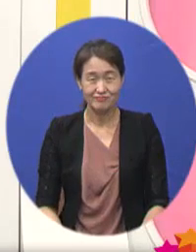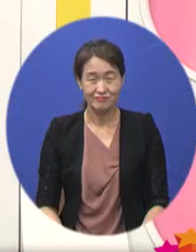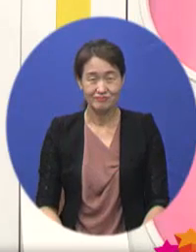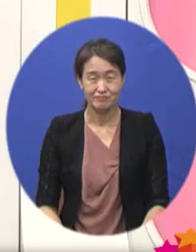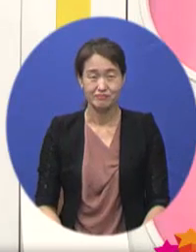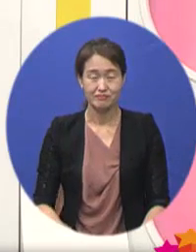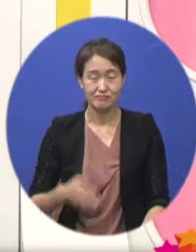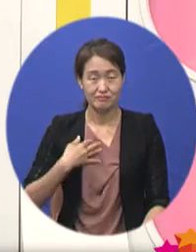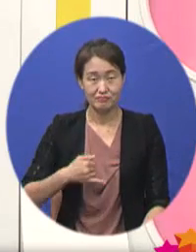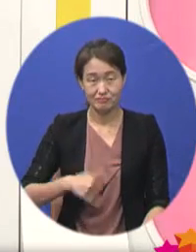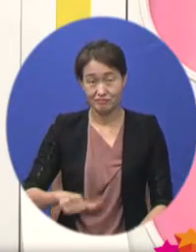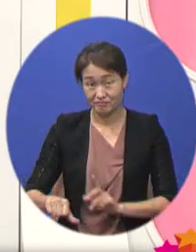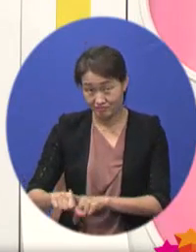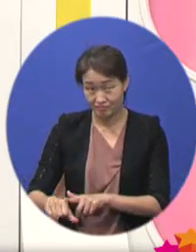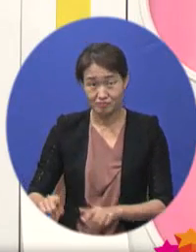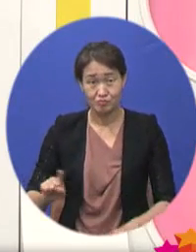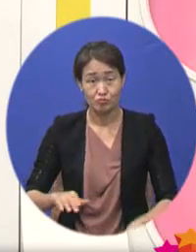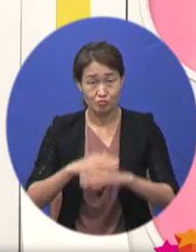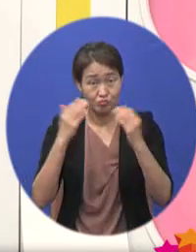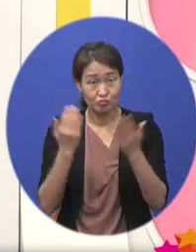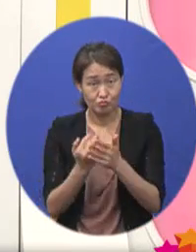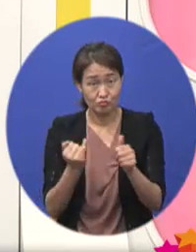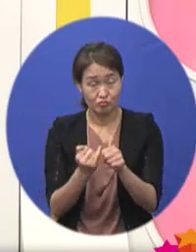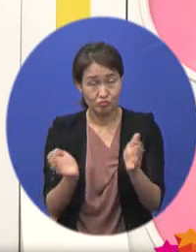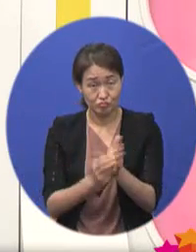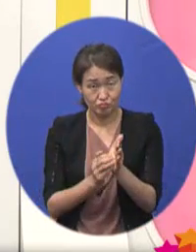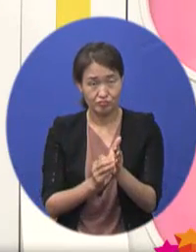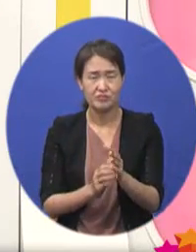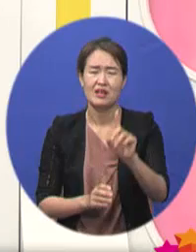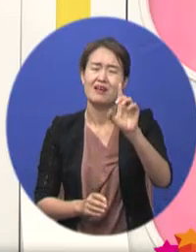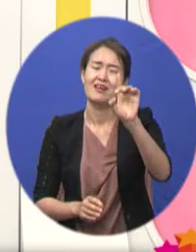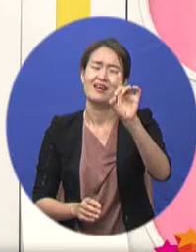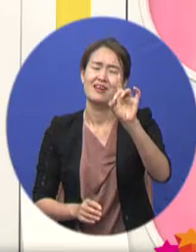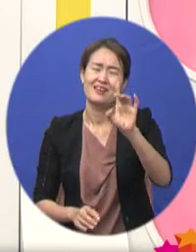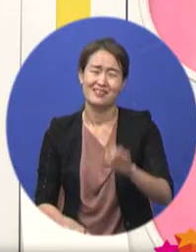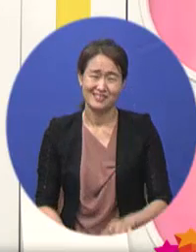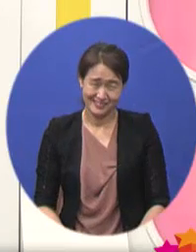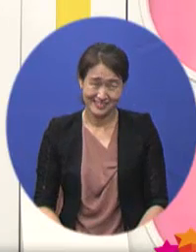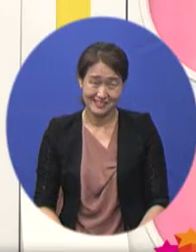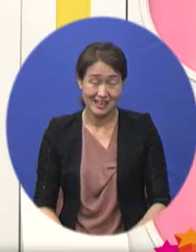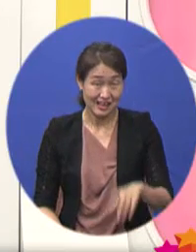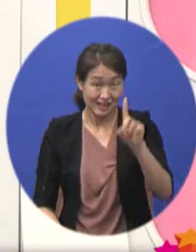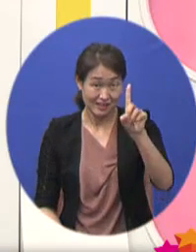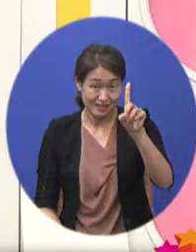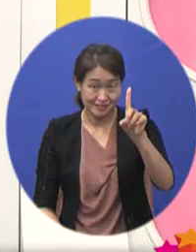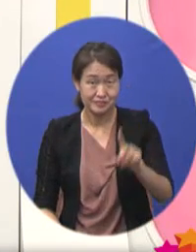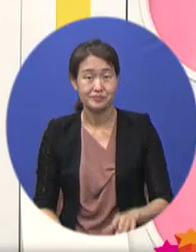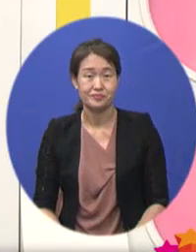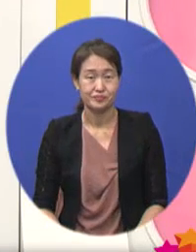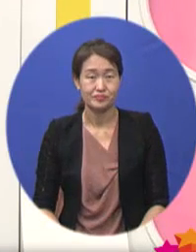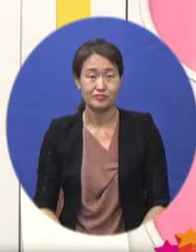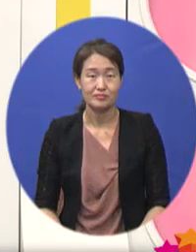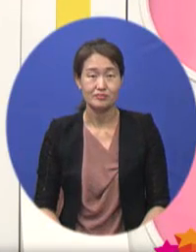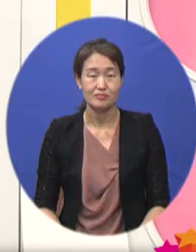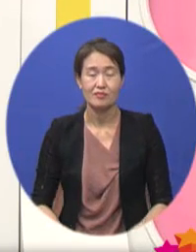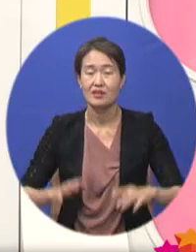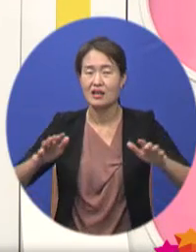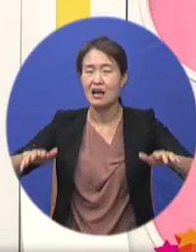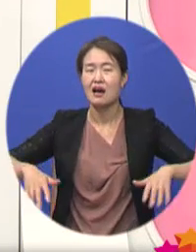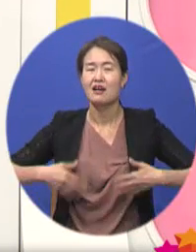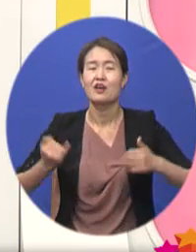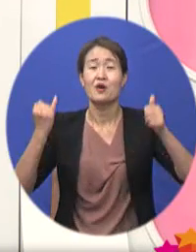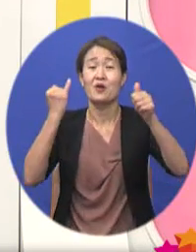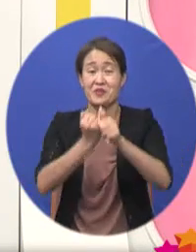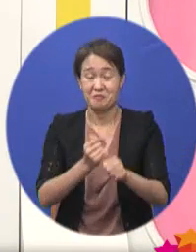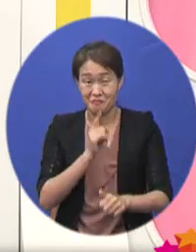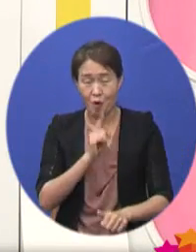예. 우리 자녀분들은 다 들어가셨나요? 네, 한 명 남았어요. 예. 한 분. 한 명 남았는데 가을에 예. 간대요.